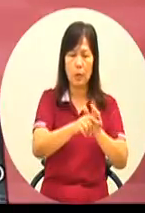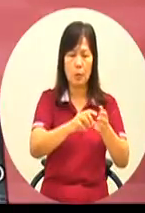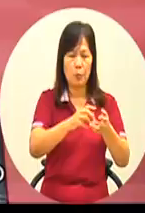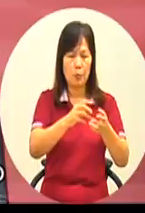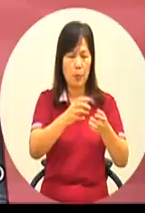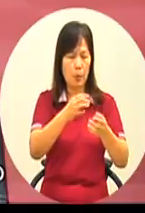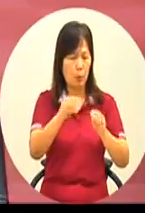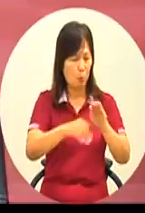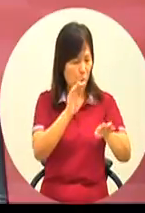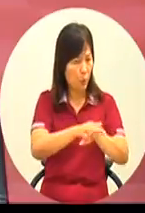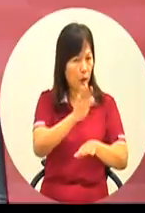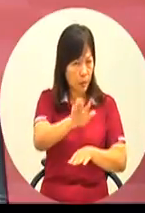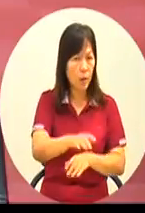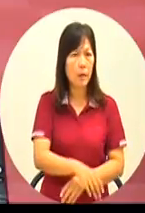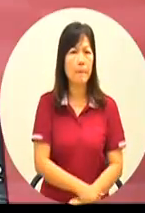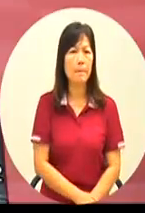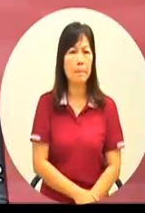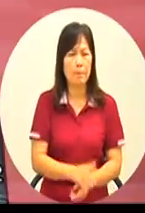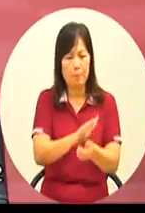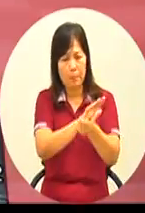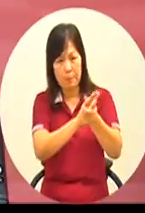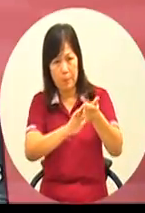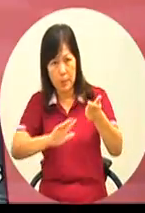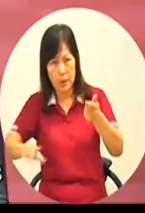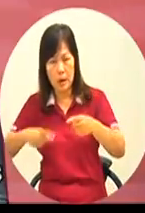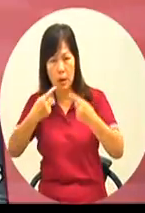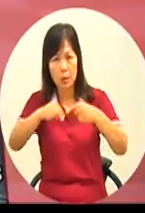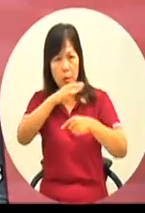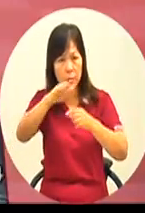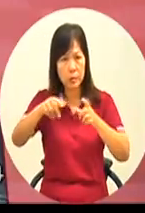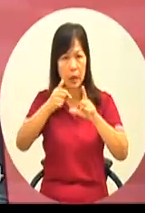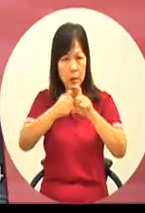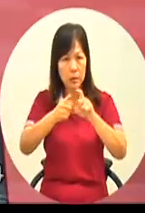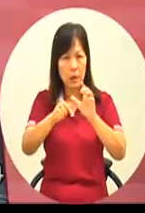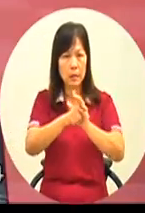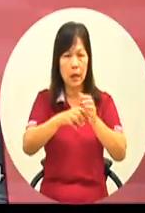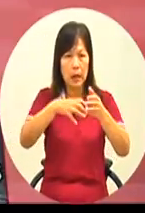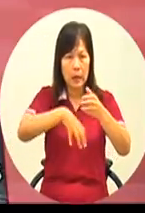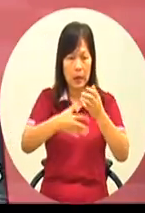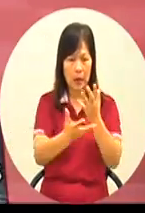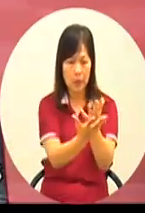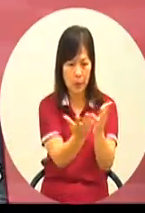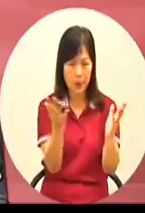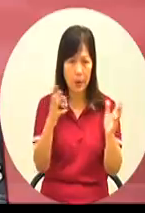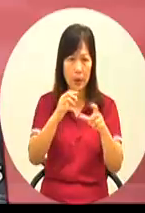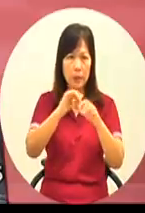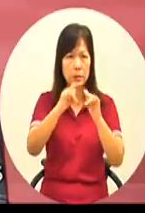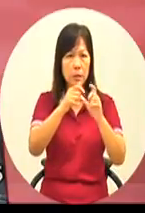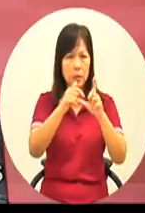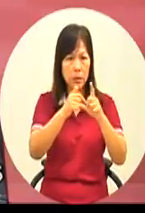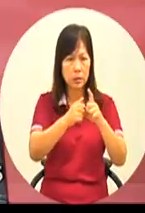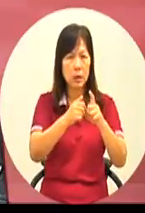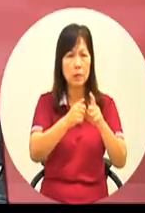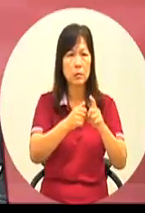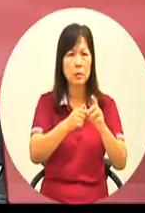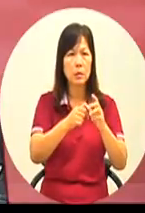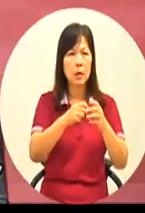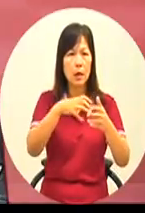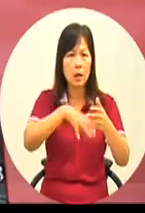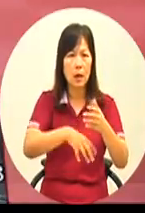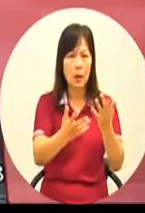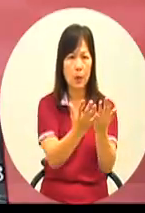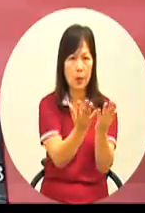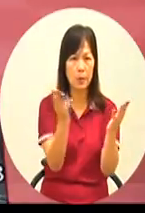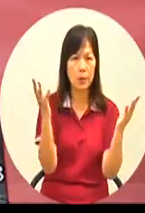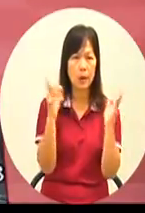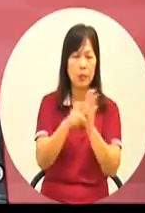连带的呢，有牵动到古山区叫做内围社区，吼、哦，内围人讲内围条的啦，